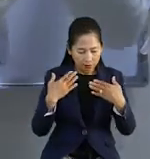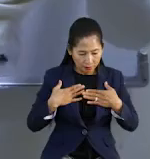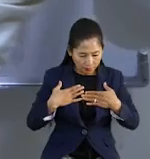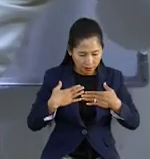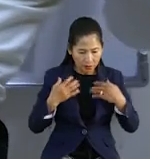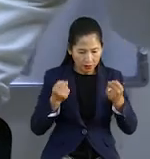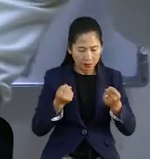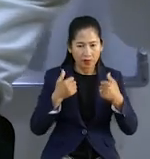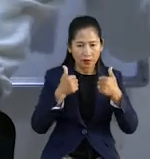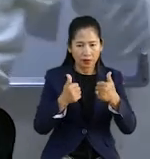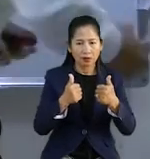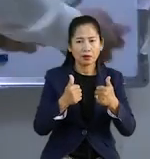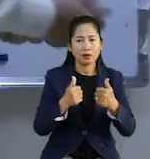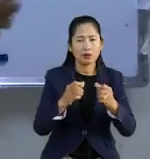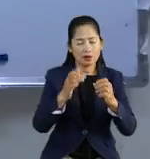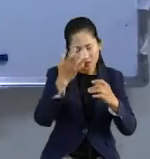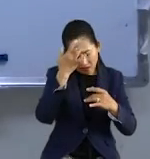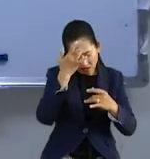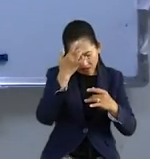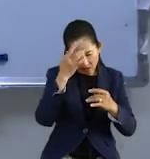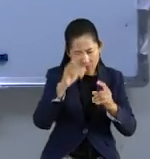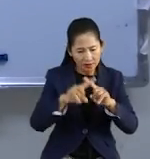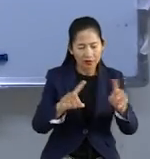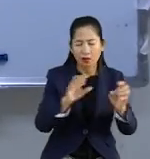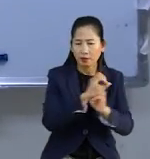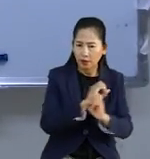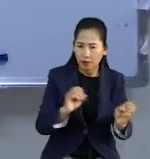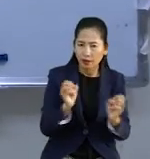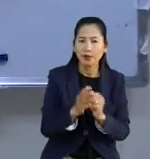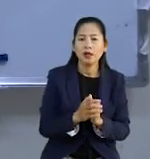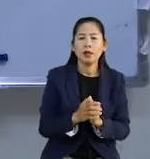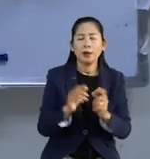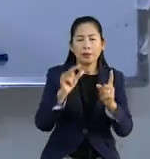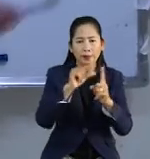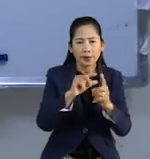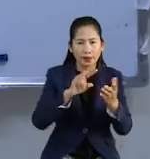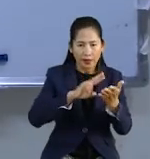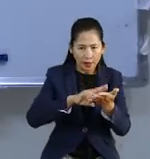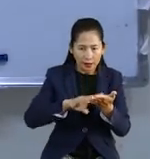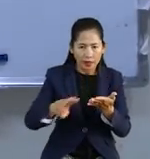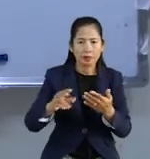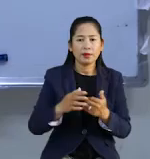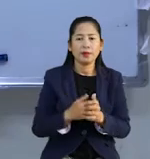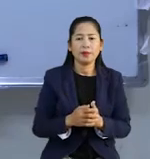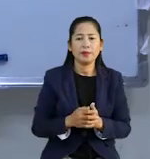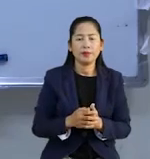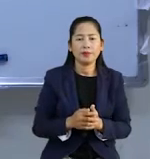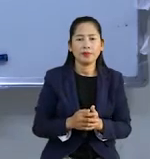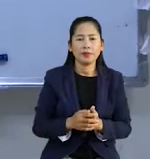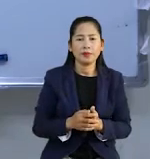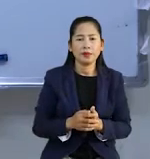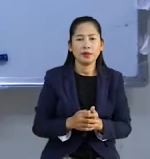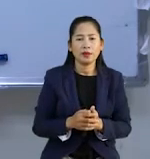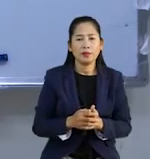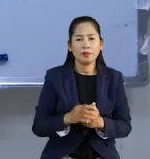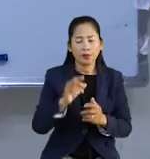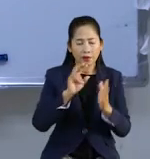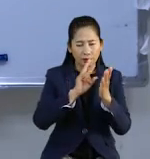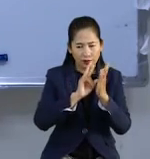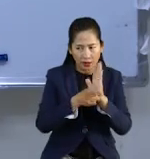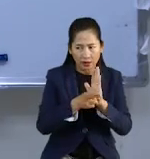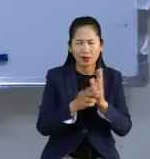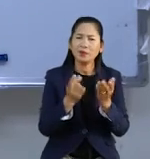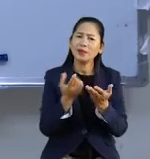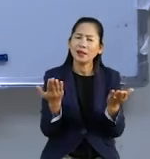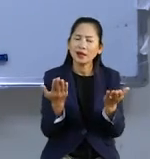ភាពល្អយើងមិនមានជំងឺដំកាត់ផ្សេងផ្សេងទេចឹងពាក្យអនាម័យបាទតោះពាក្យវិន័យយ៉ា